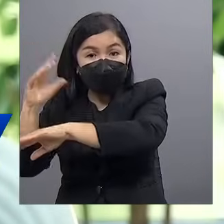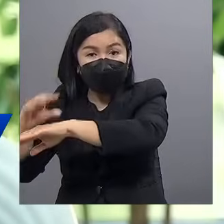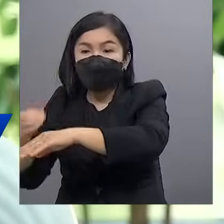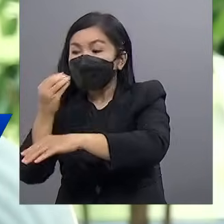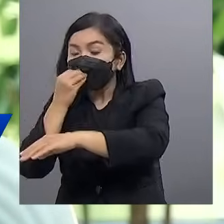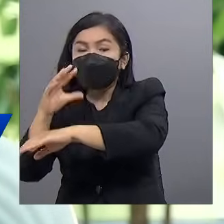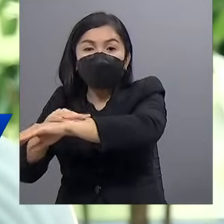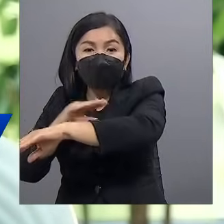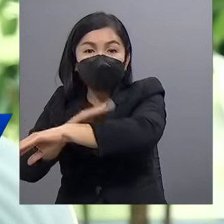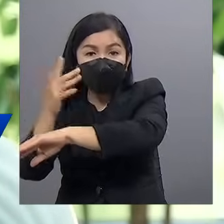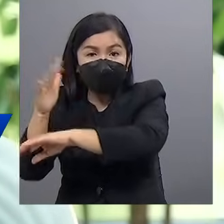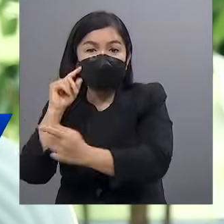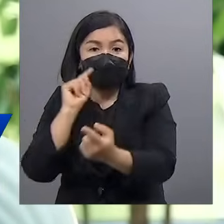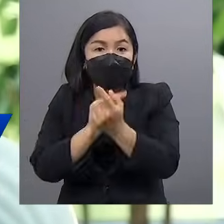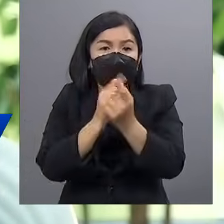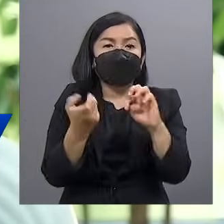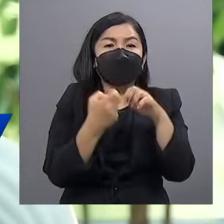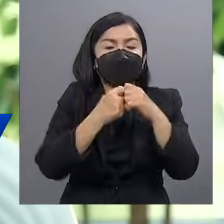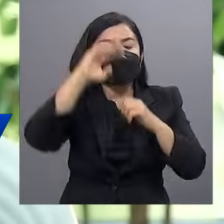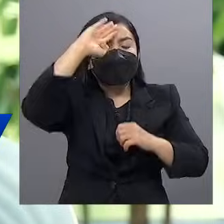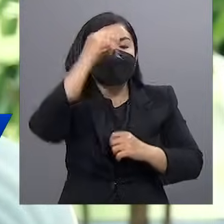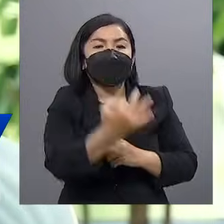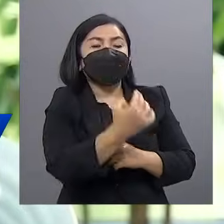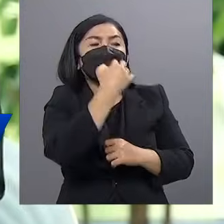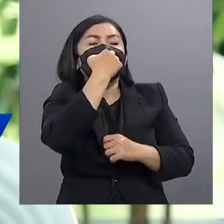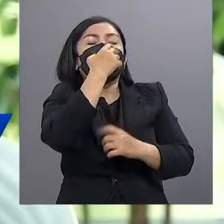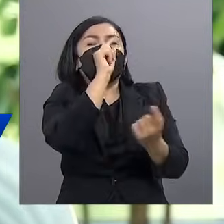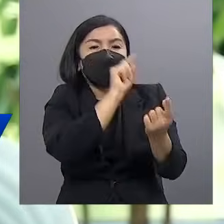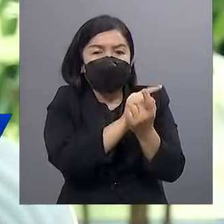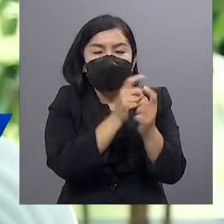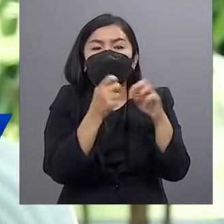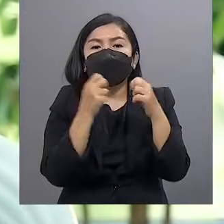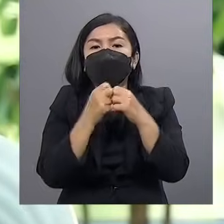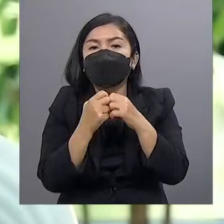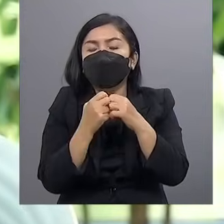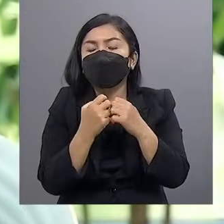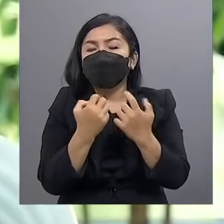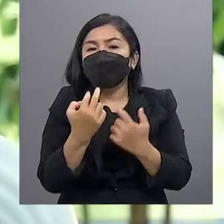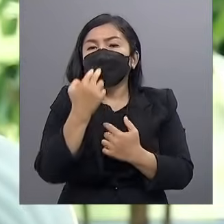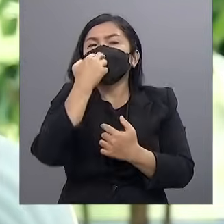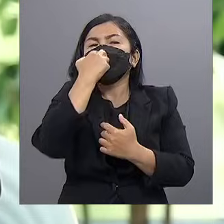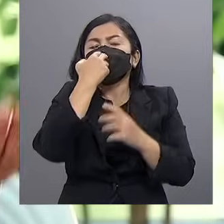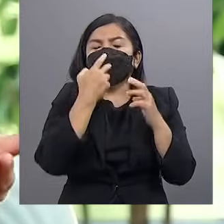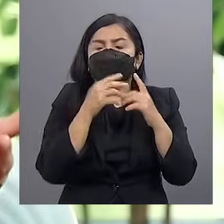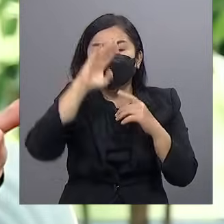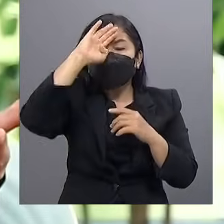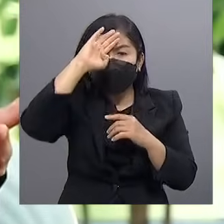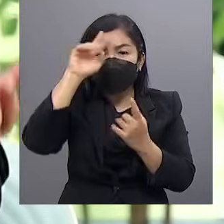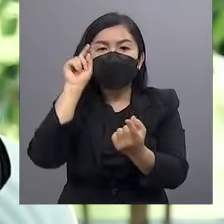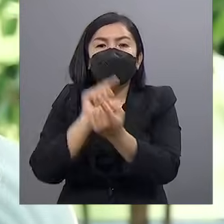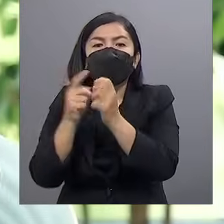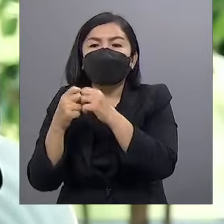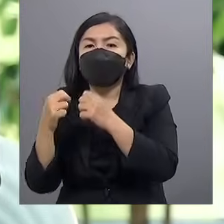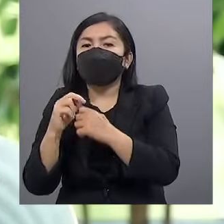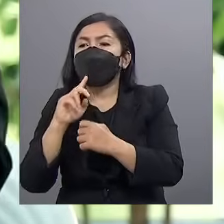คนที่ติดจับอินเตอร์เนตได้บ่อยในคนที่มีระดับวิตามินซีมีซิงมี dean ofในร่างกายต่ำและก็จะเจอกันติดยืนอยู่ในใจเพราะฉะนั้นเนี่ย